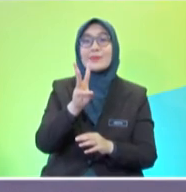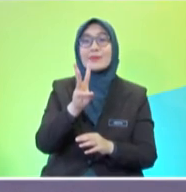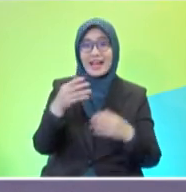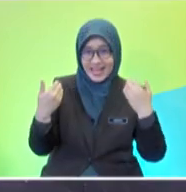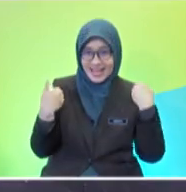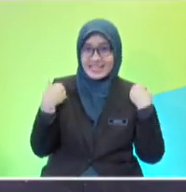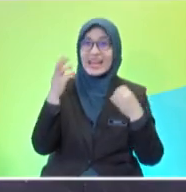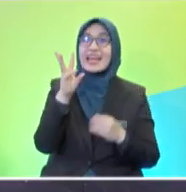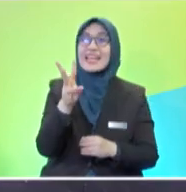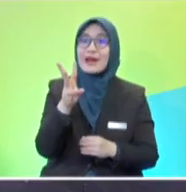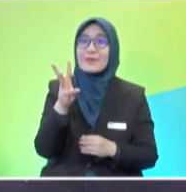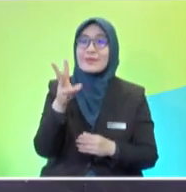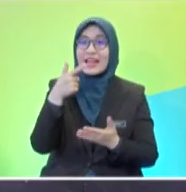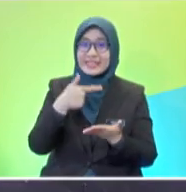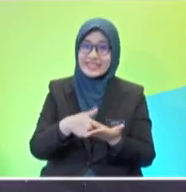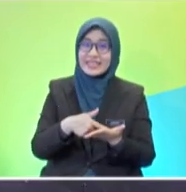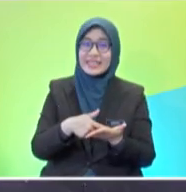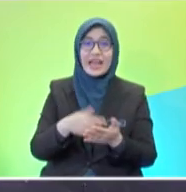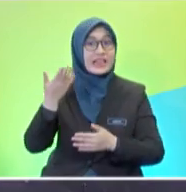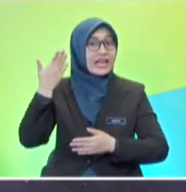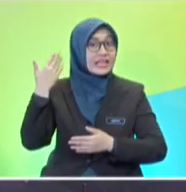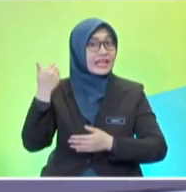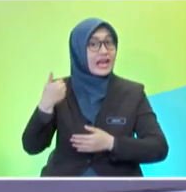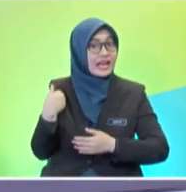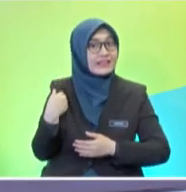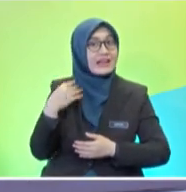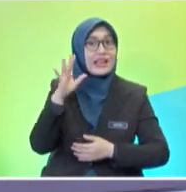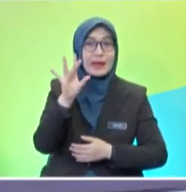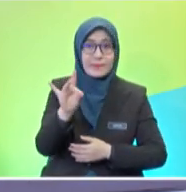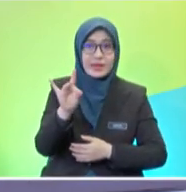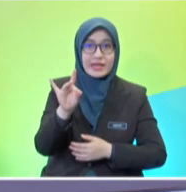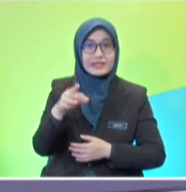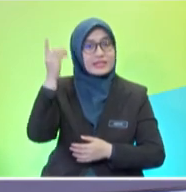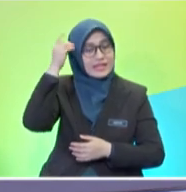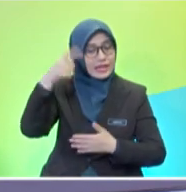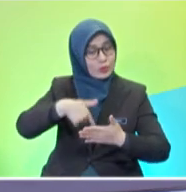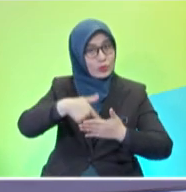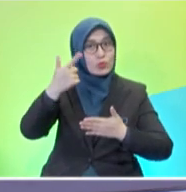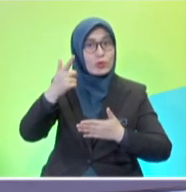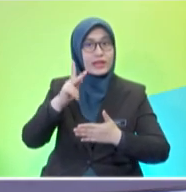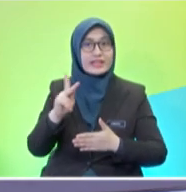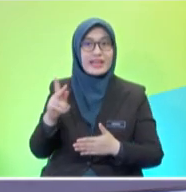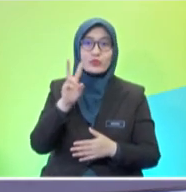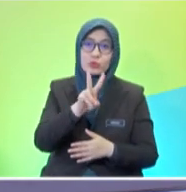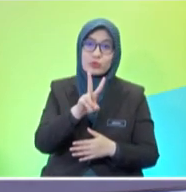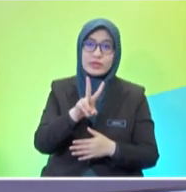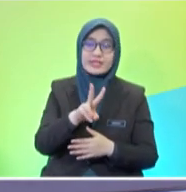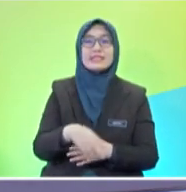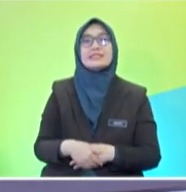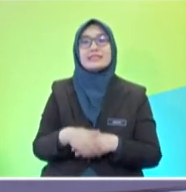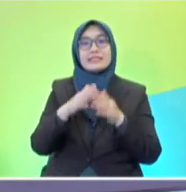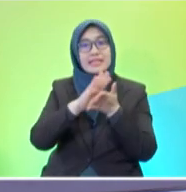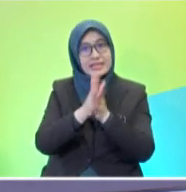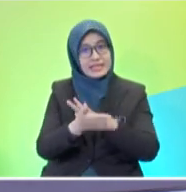jadi tadi ada 8 kemudian dia ndak keluarkan dua dapat bakingnya yaitu